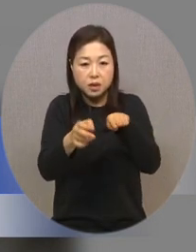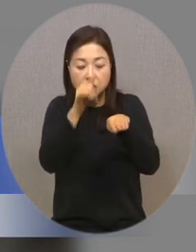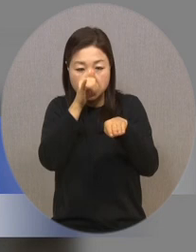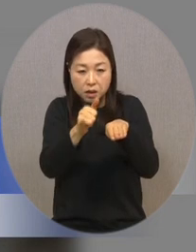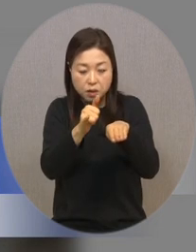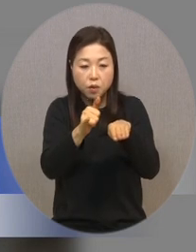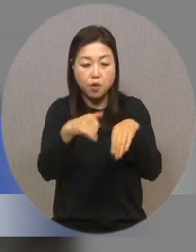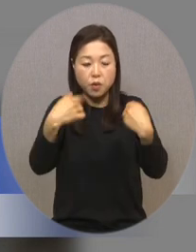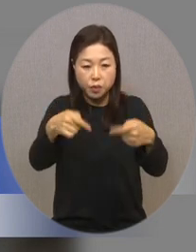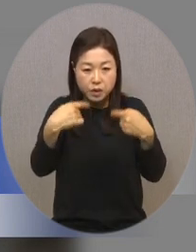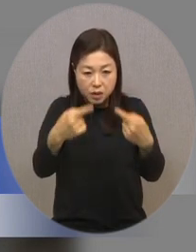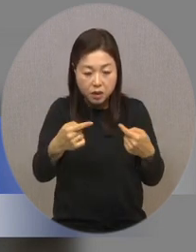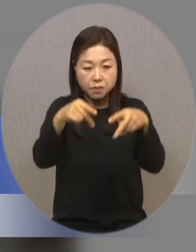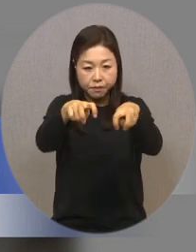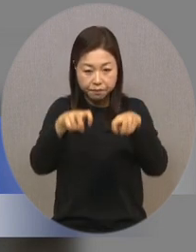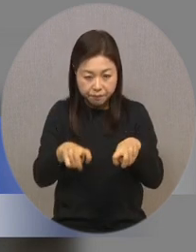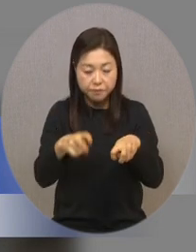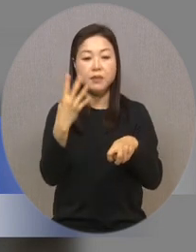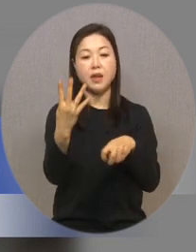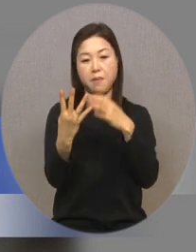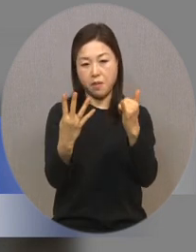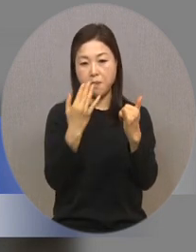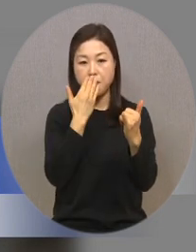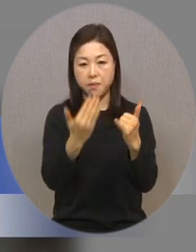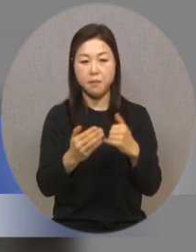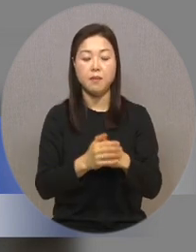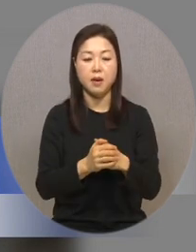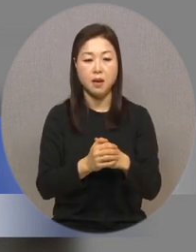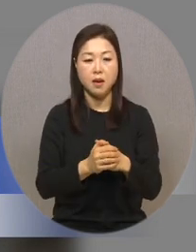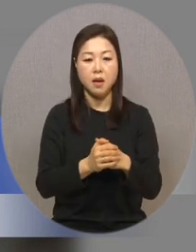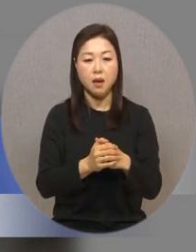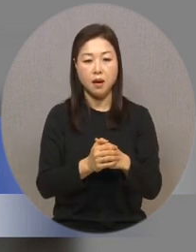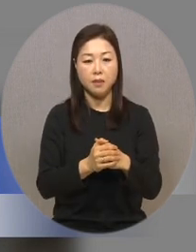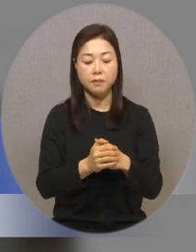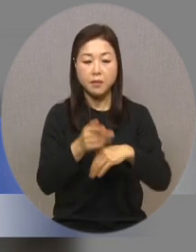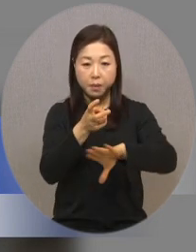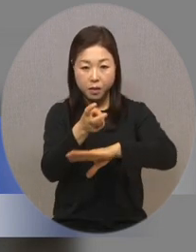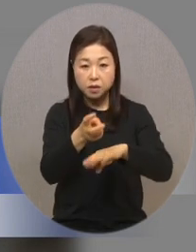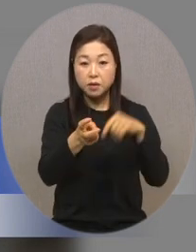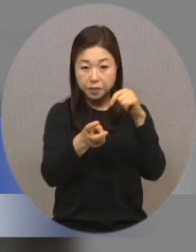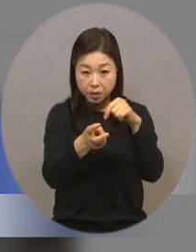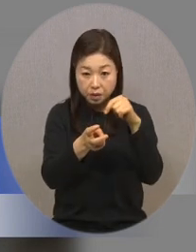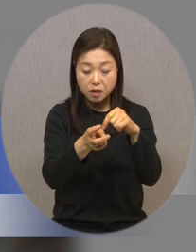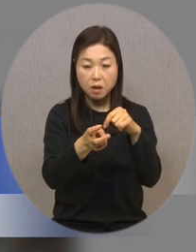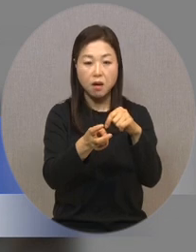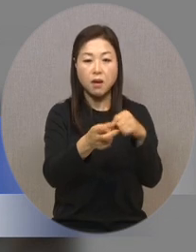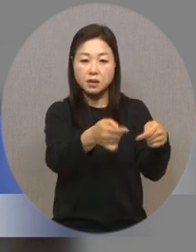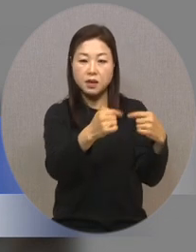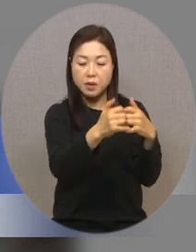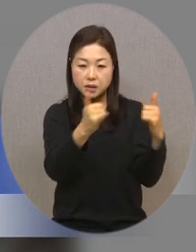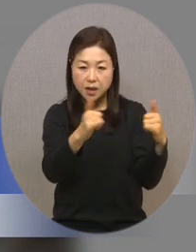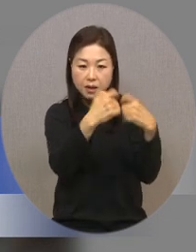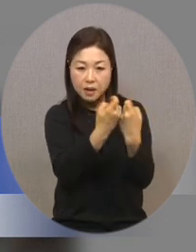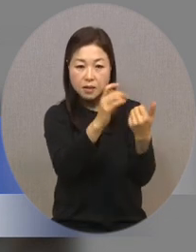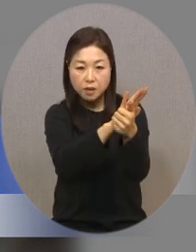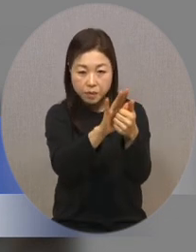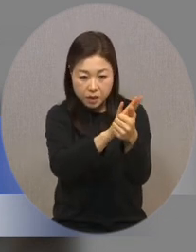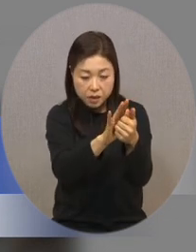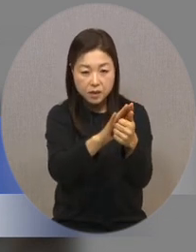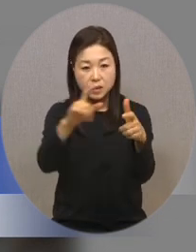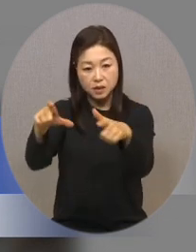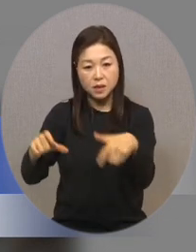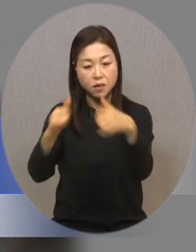함께 탑승할 수 있는데요. 복지관은 특장 미니버스를 활용해 참여자의 개별 서비스, 지역사회 이동 지원